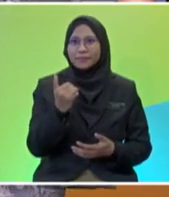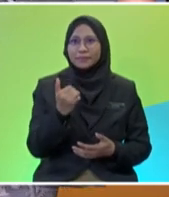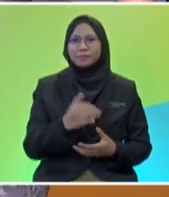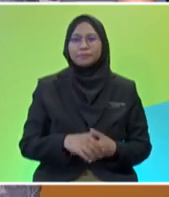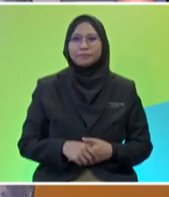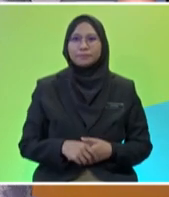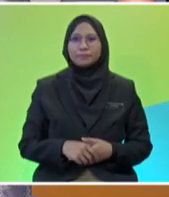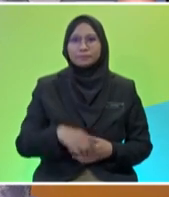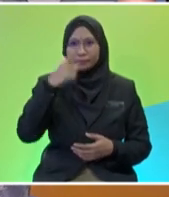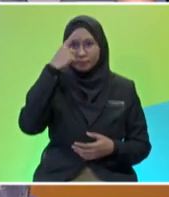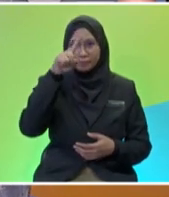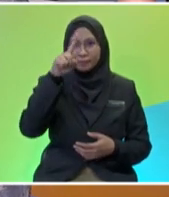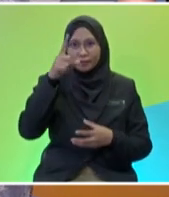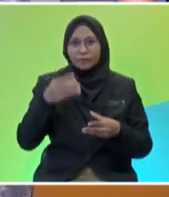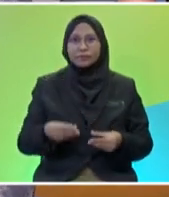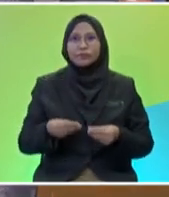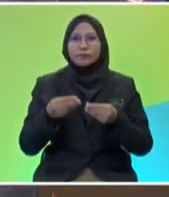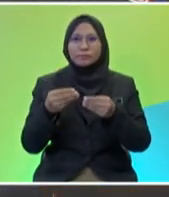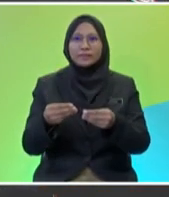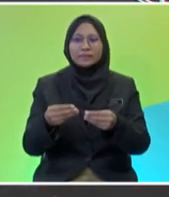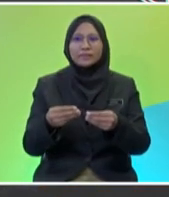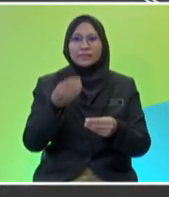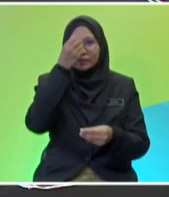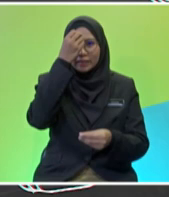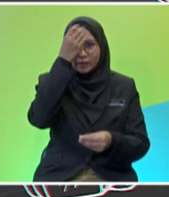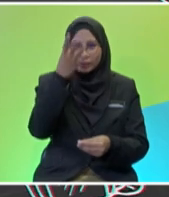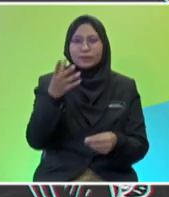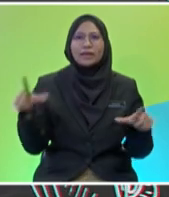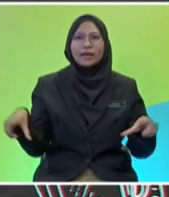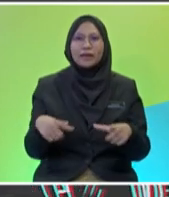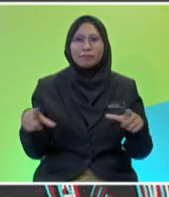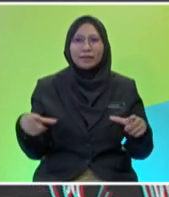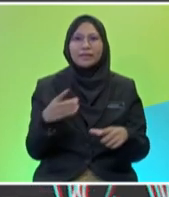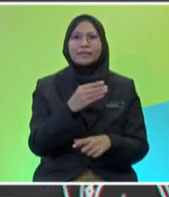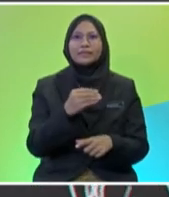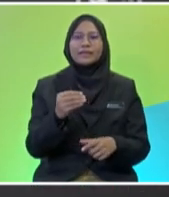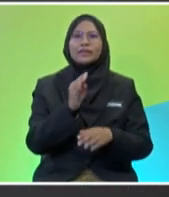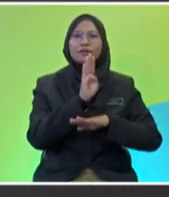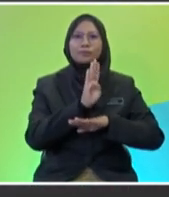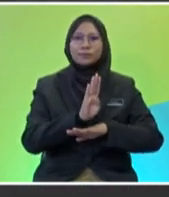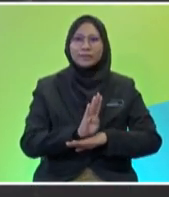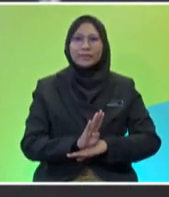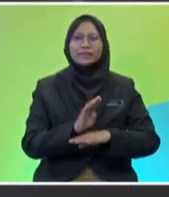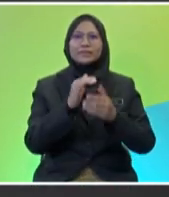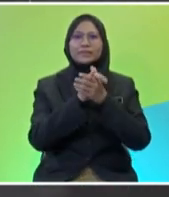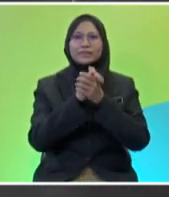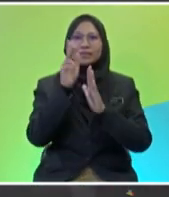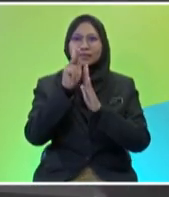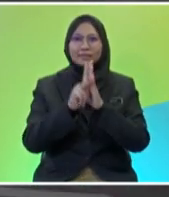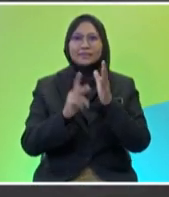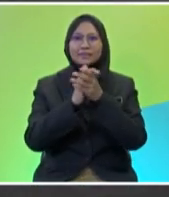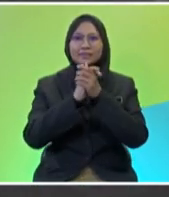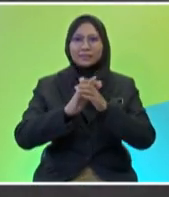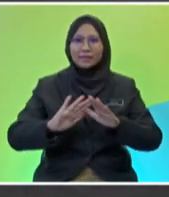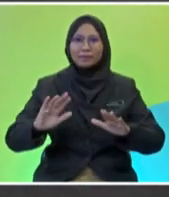untuk memberikan satu amalan dan pembudayaan keselamatan yang efektif berupaya mengurangkan